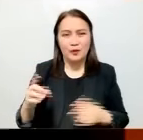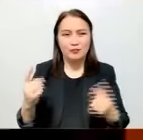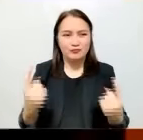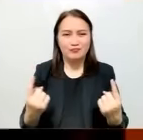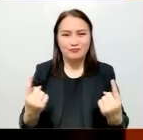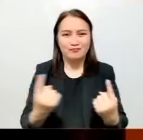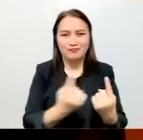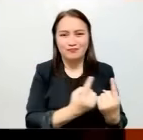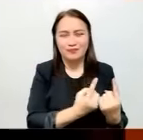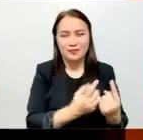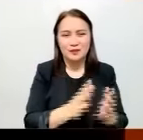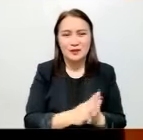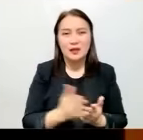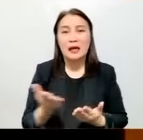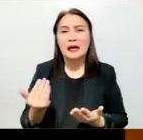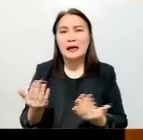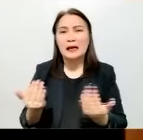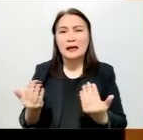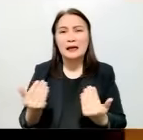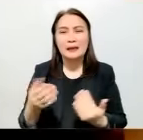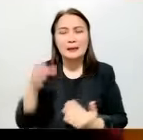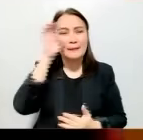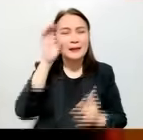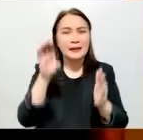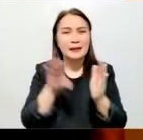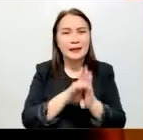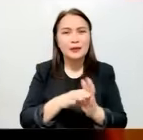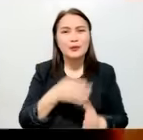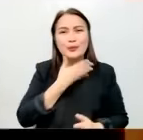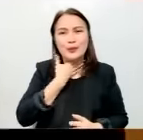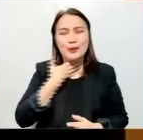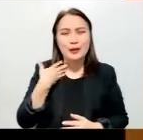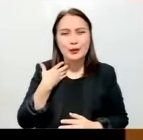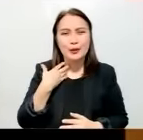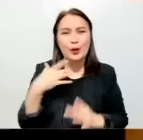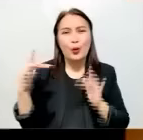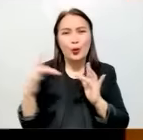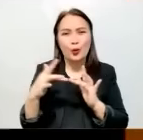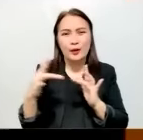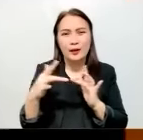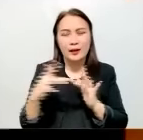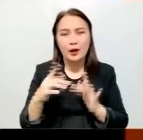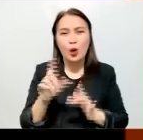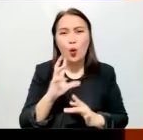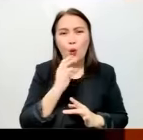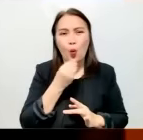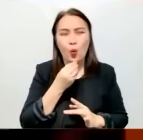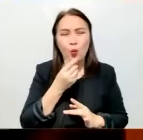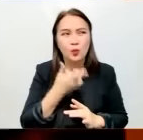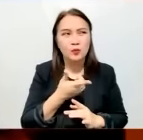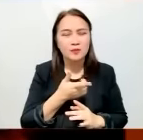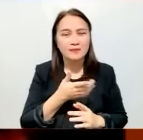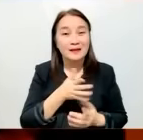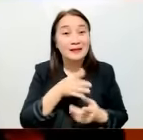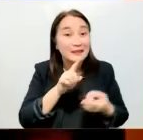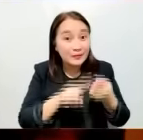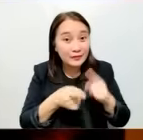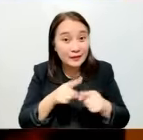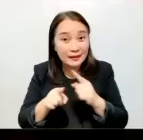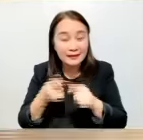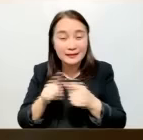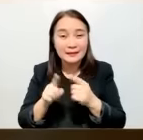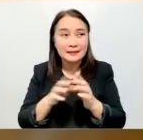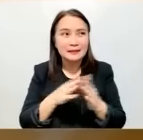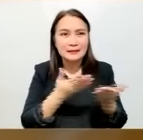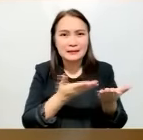umano'y panghihingi ng masiselang mga picture at video online. Target nila, mga minor de edad na kinakaibigan muna bago takutin at